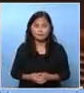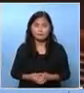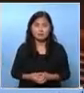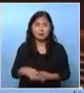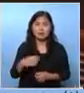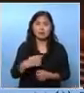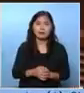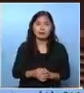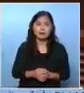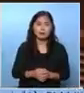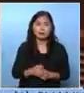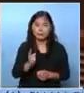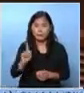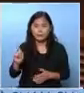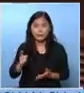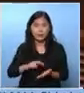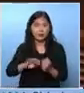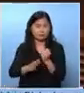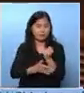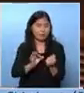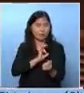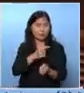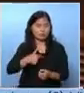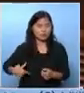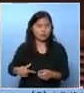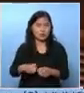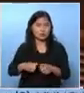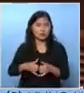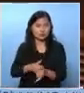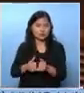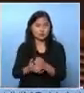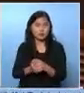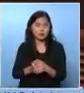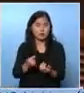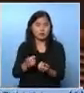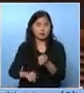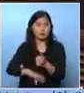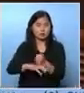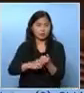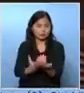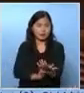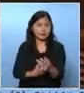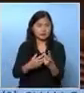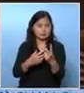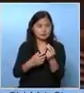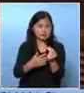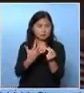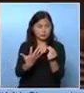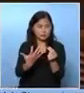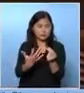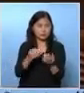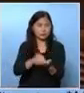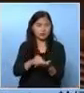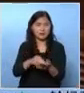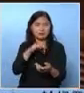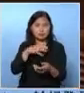任何立法會議員根據基本法第75条規定，如果會議廳